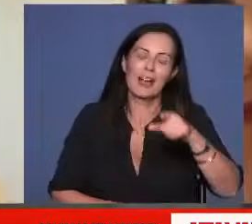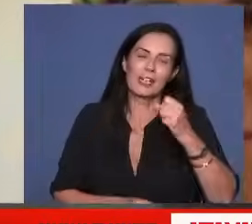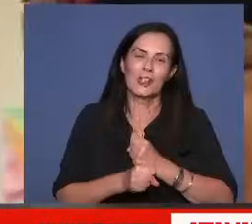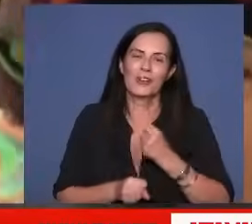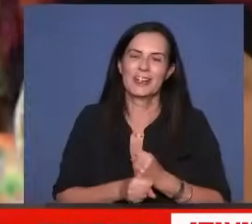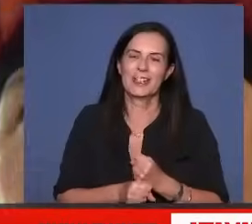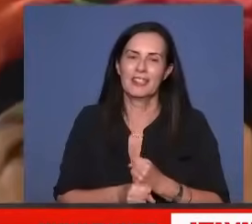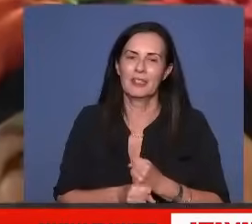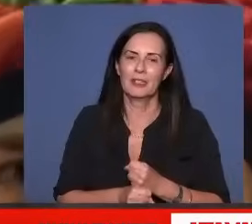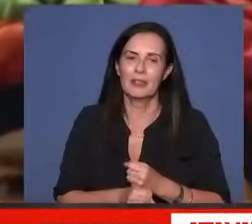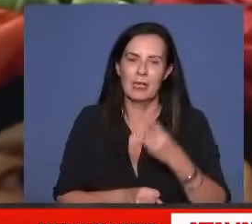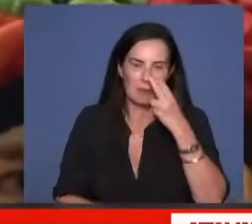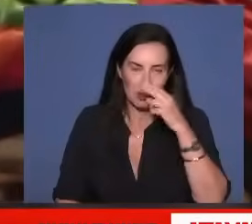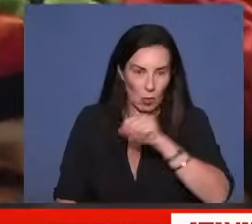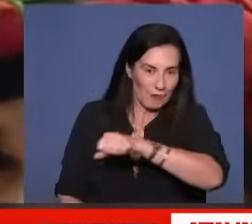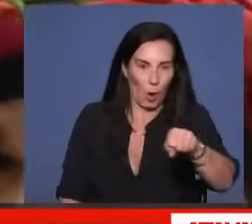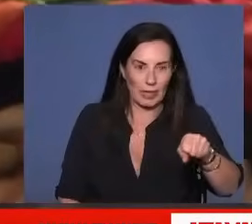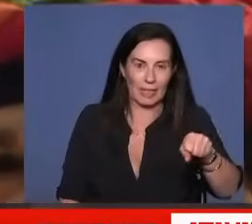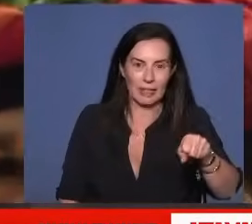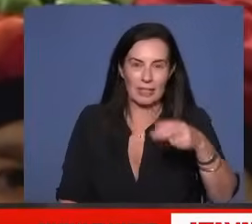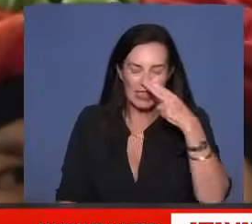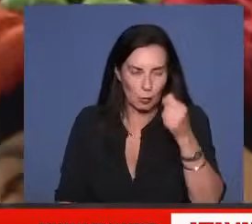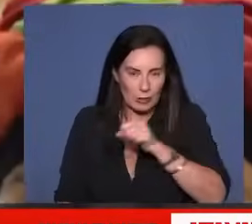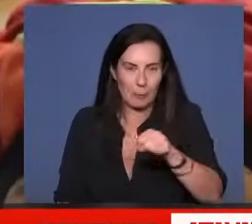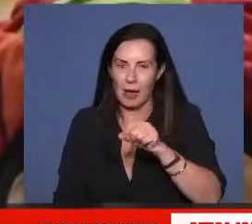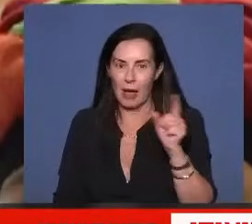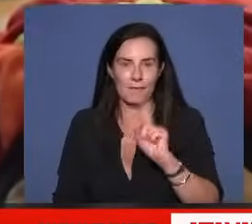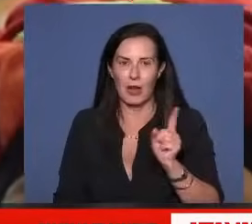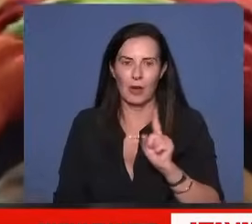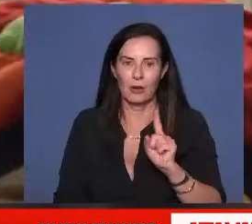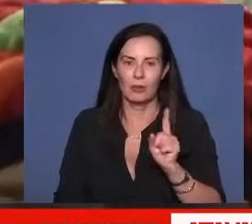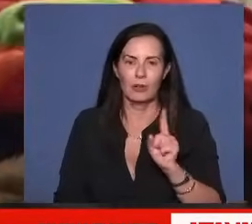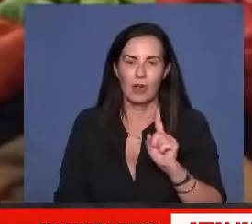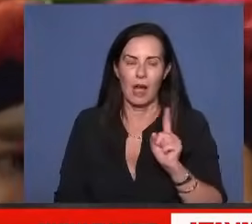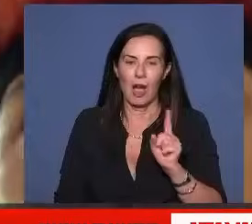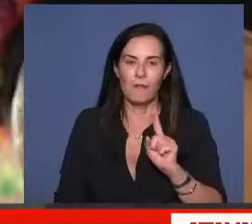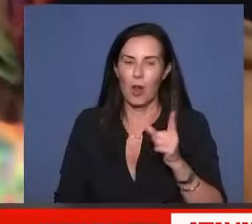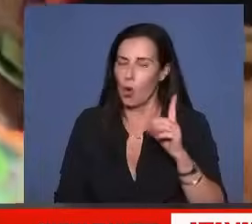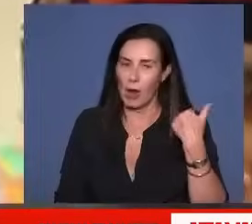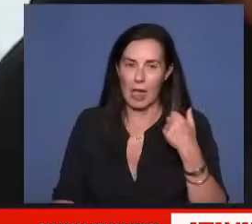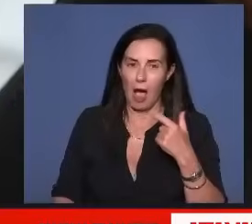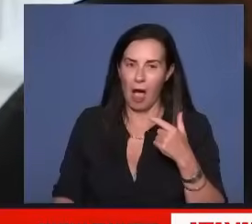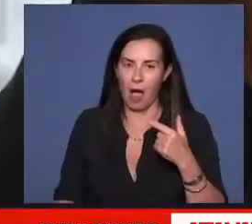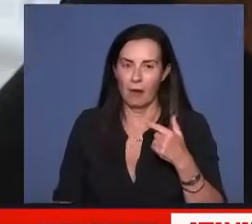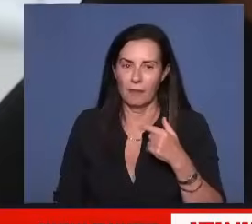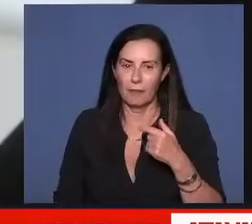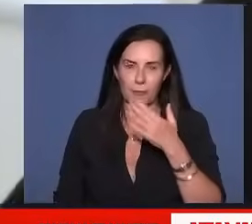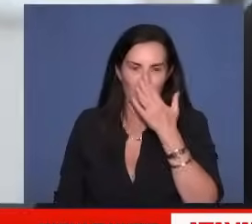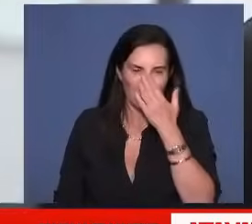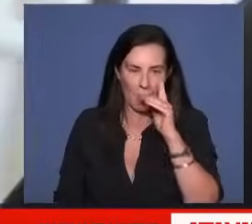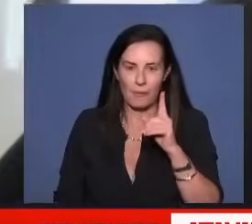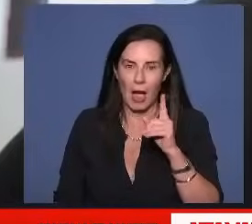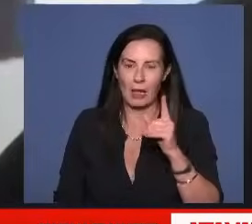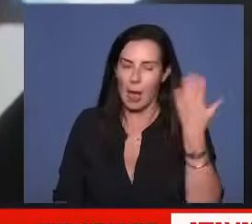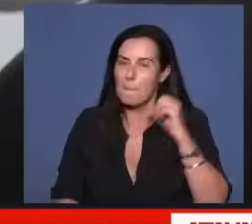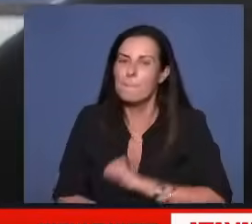לפתח את הדלת? הם ניסו טיפה, אבל לא היה מאבק. ואז לפי הסיפורים